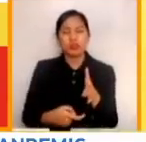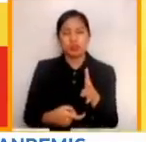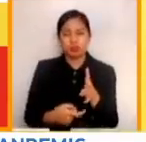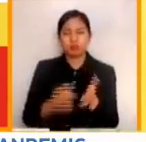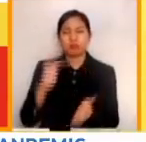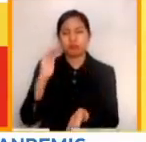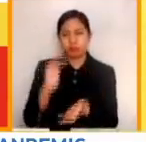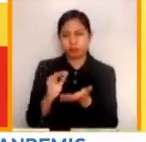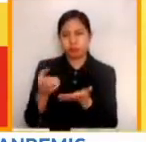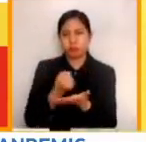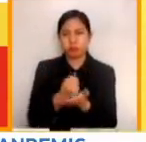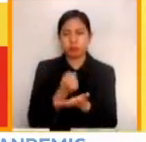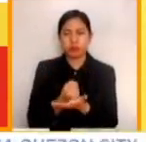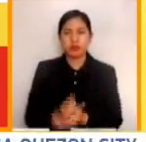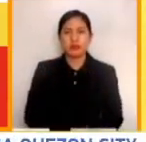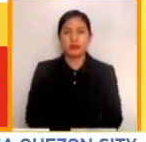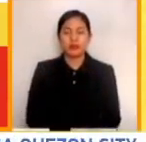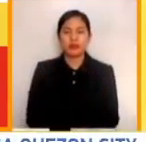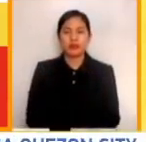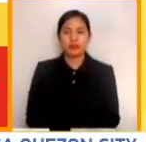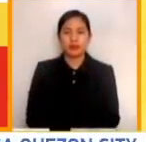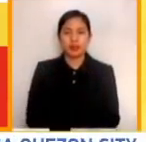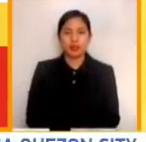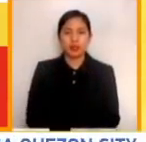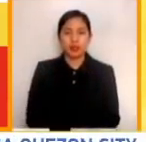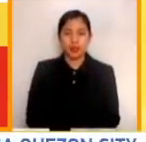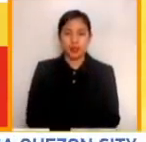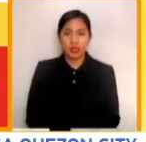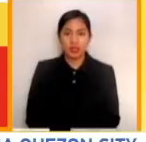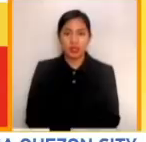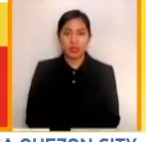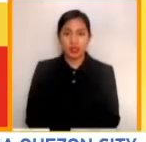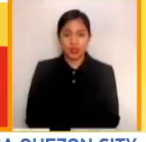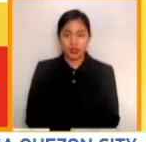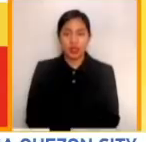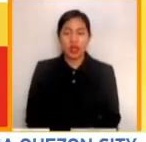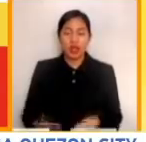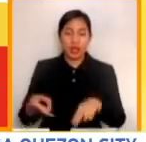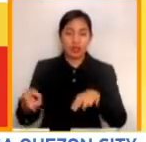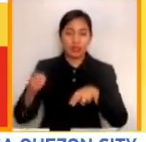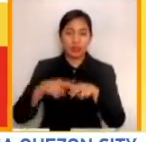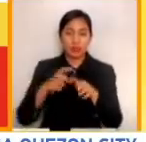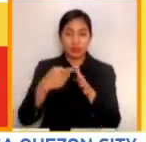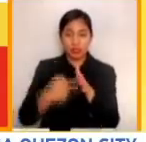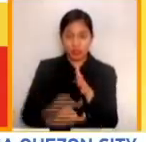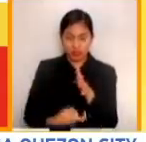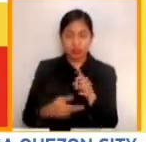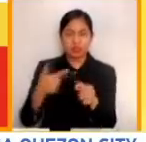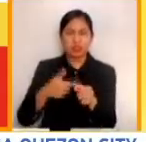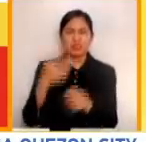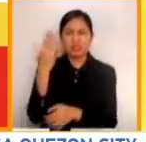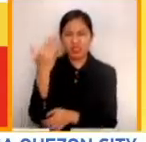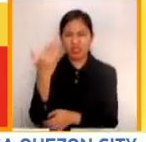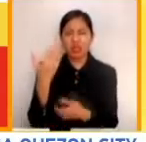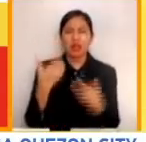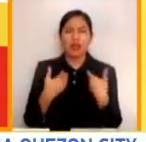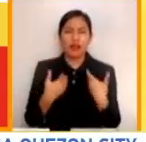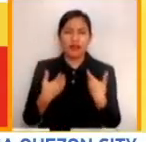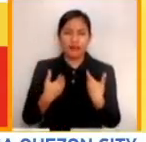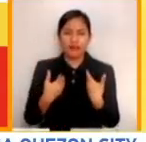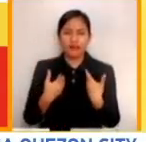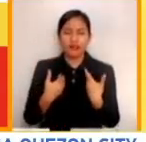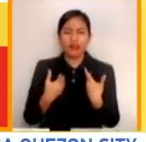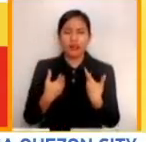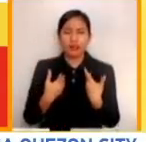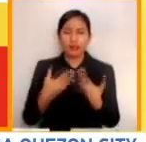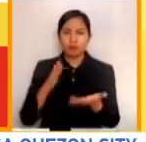Ang pagtaas ng presyo sa LPG ngayong buwan ay dahil nagmahal din ang international contract price nito. Yan ang unang